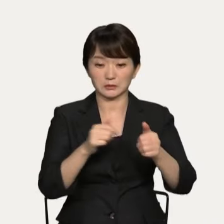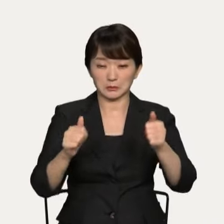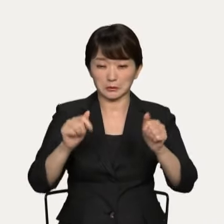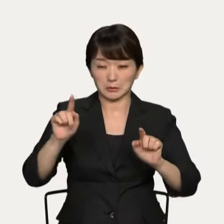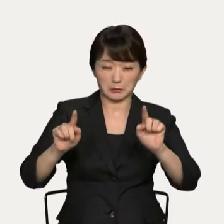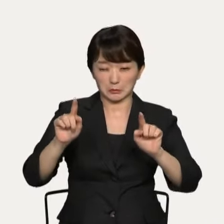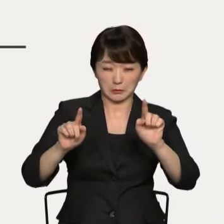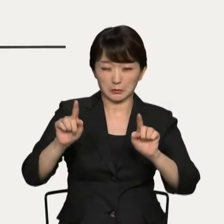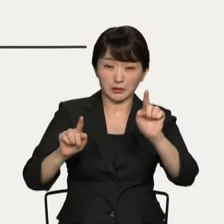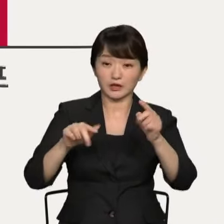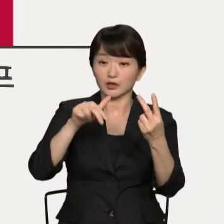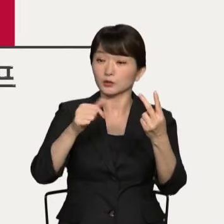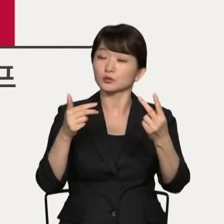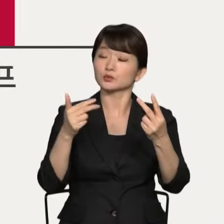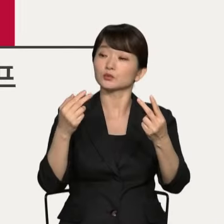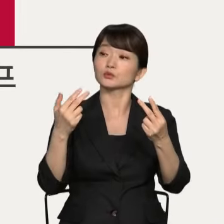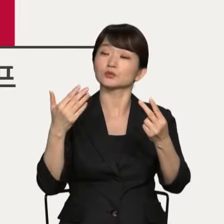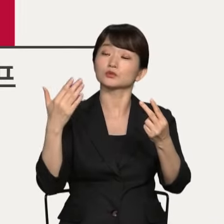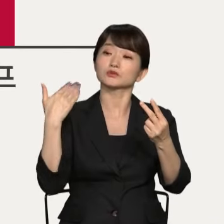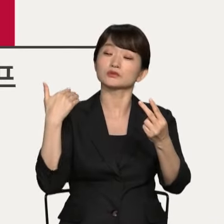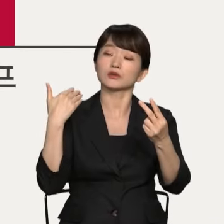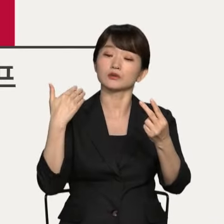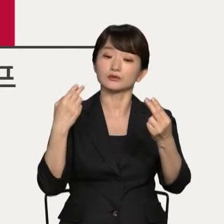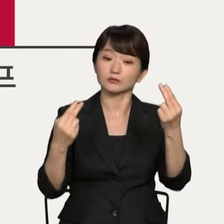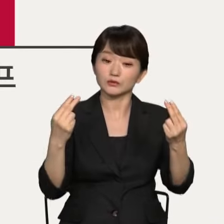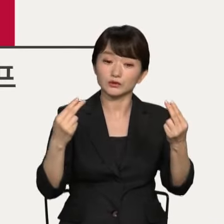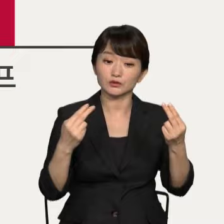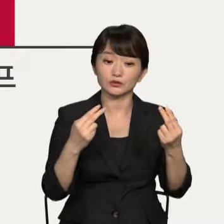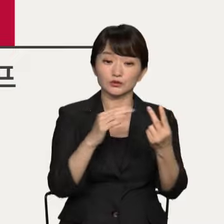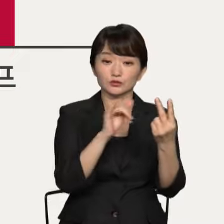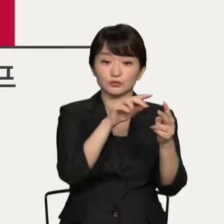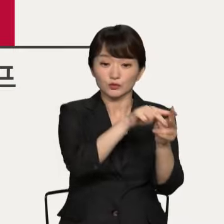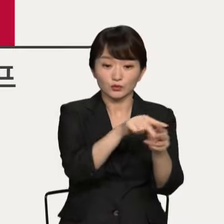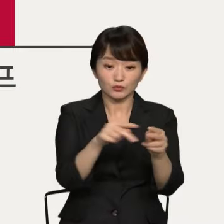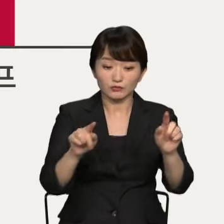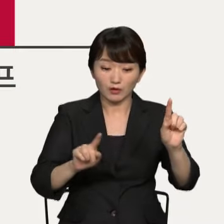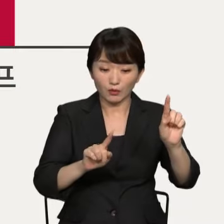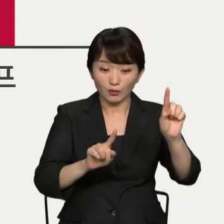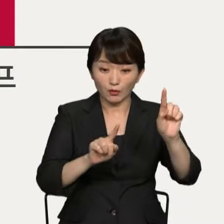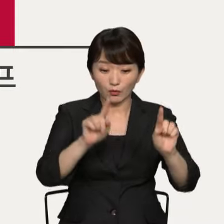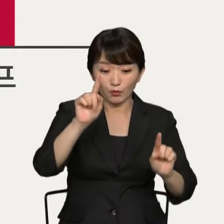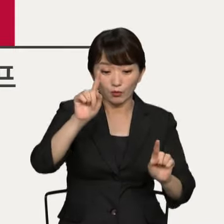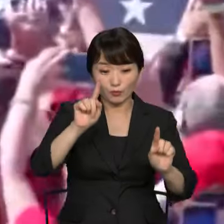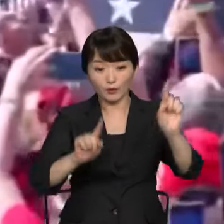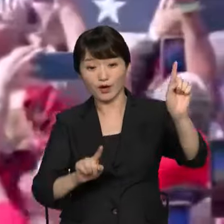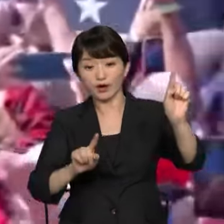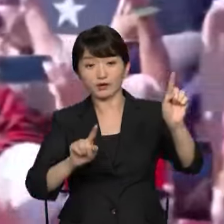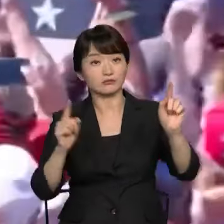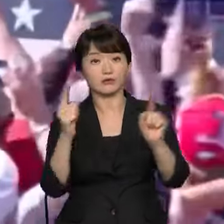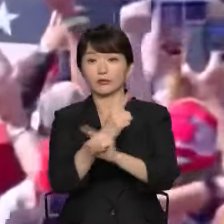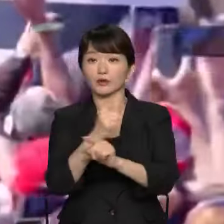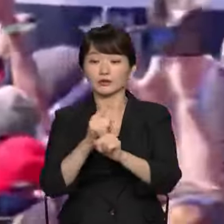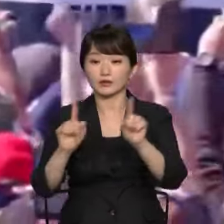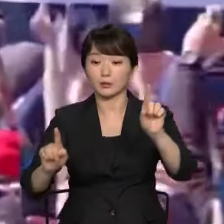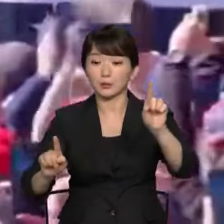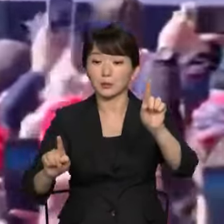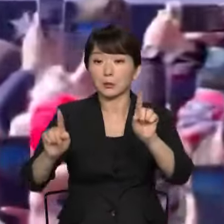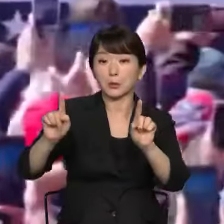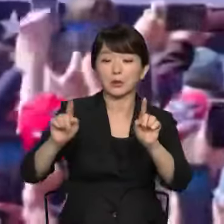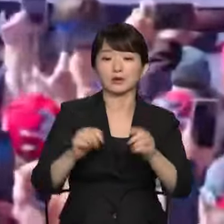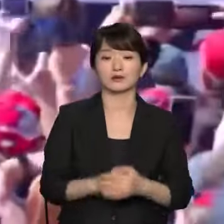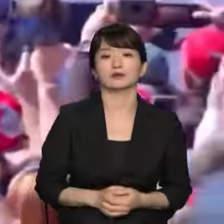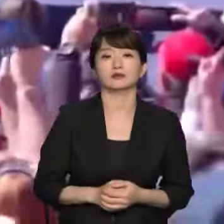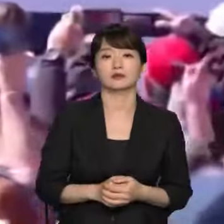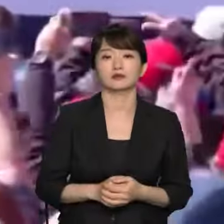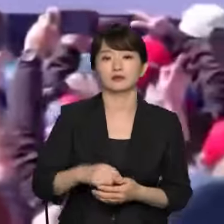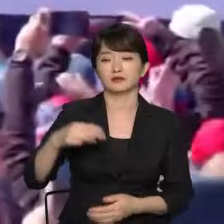내에서 2주 전에 비해 두 후보의 격차가 확연히 좁혀진 것으로 나타났습니다 이런 가운데 트럼프 공화당 후보는 압박